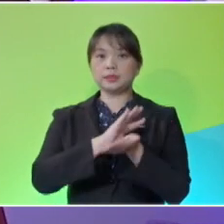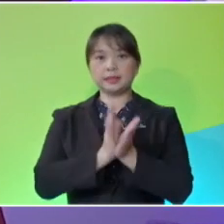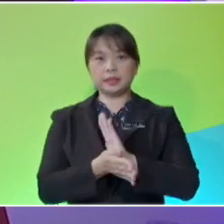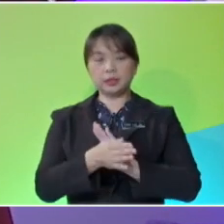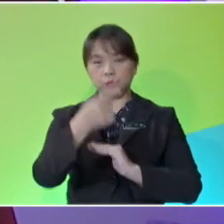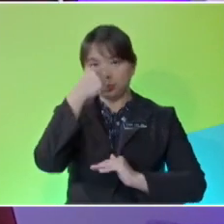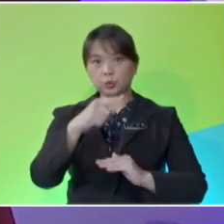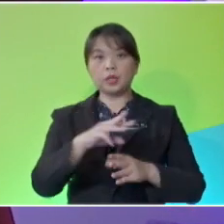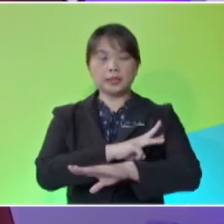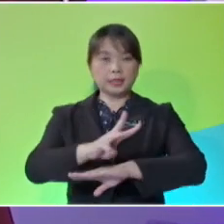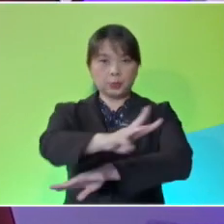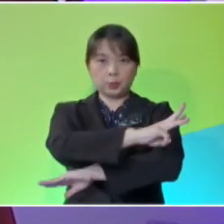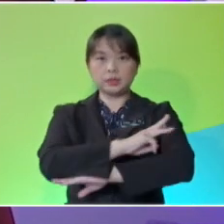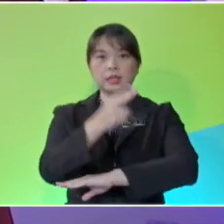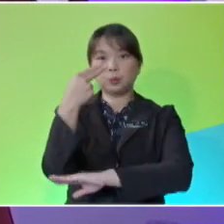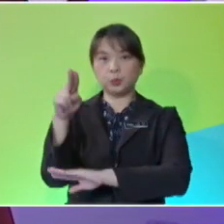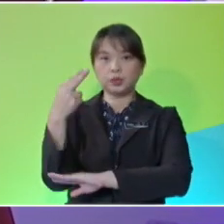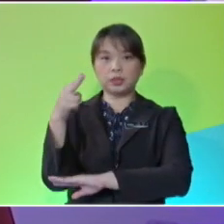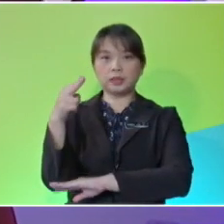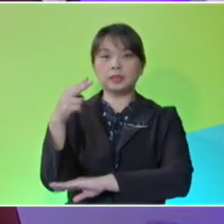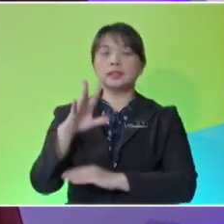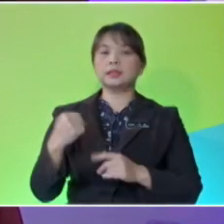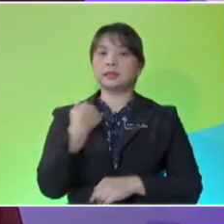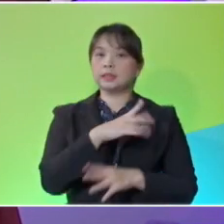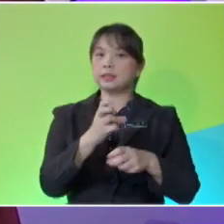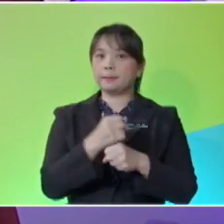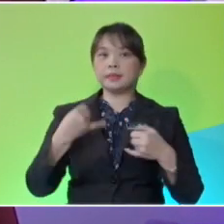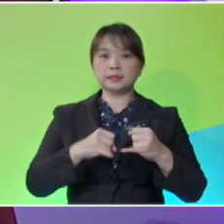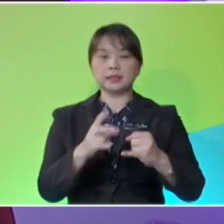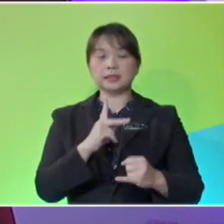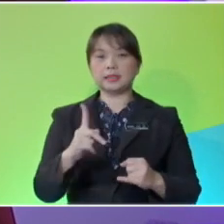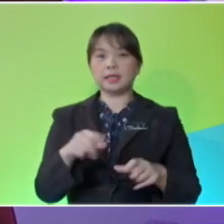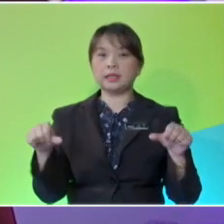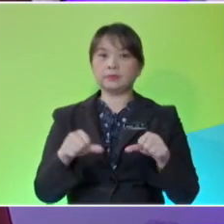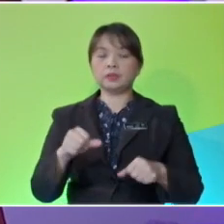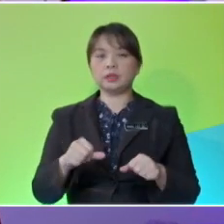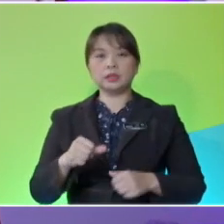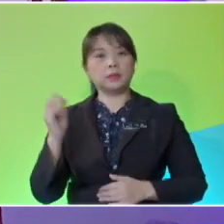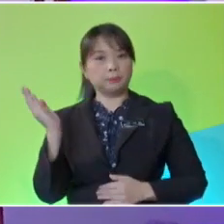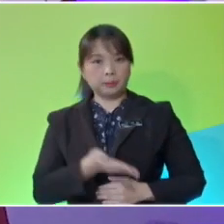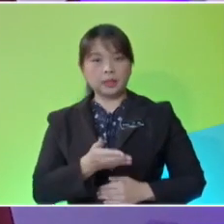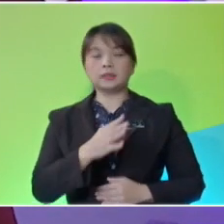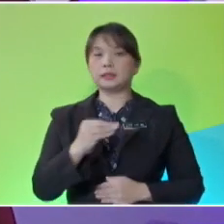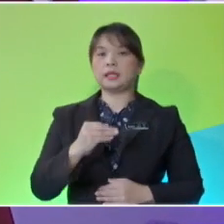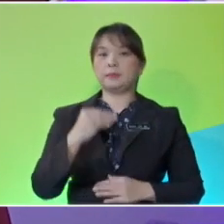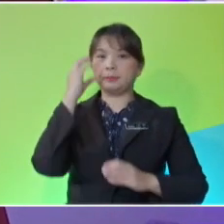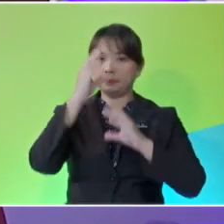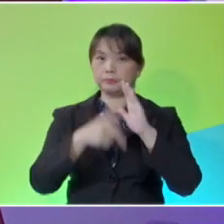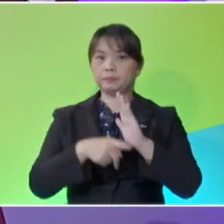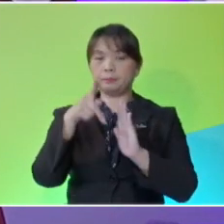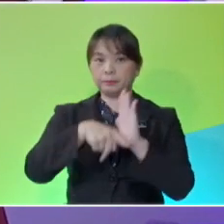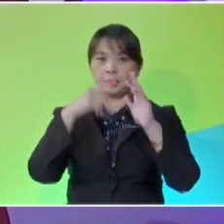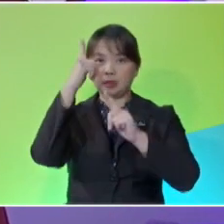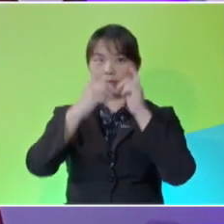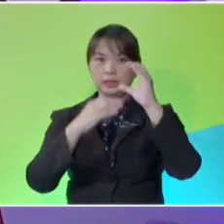Oke dimana di kawasan ini kita dapat jalan kan activity pembalakan dan juga pelancungan oke pembalakan ingat